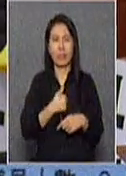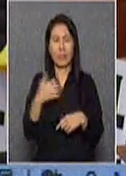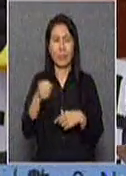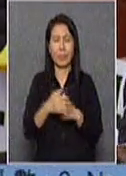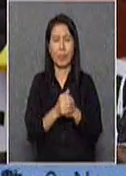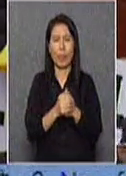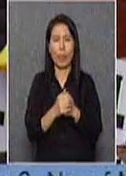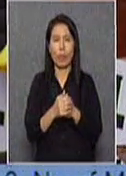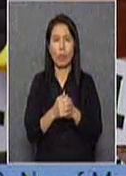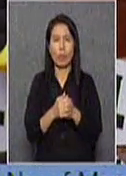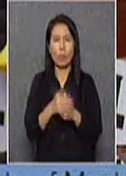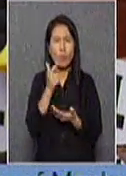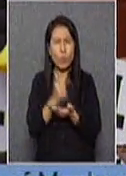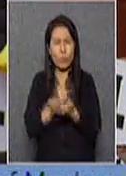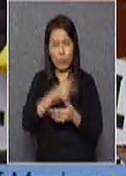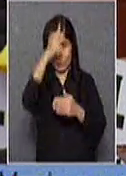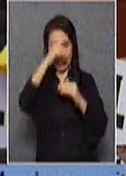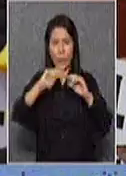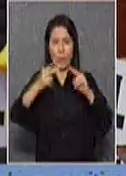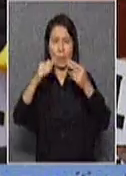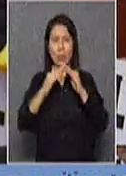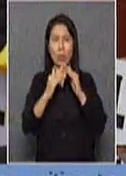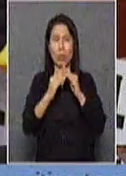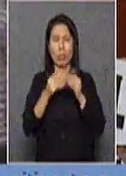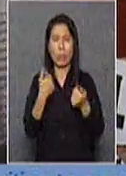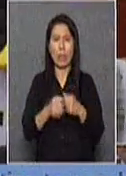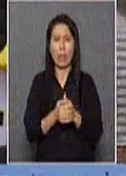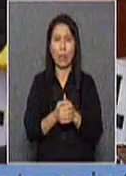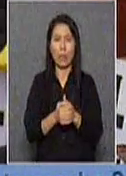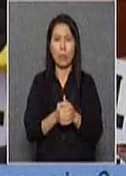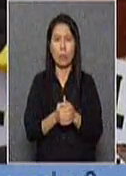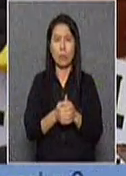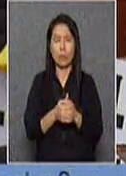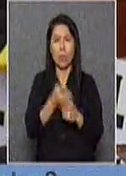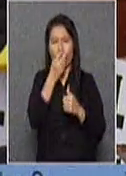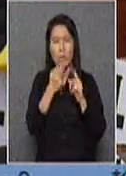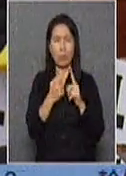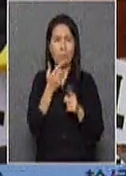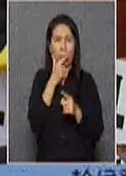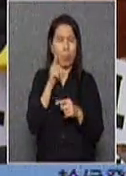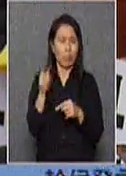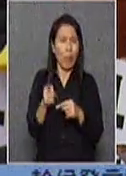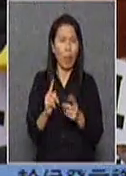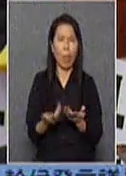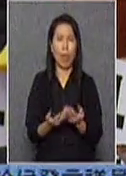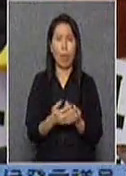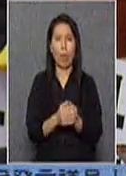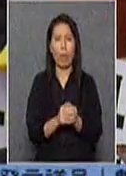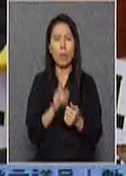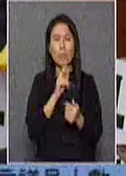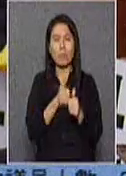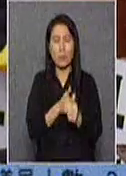麼重要的發展局，一個這麼低民望的、局長呢，其實按一般的程序